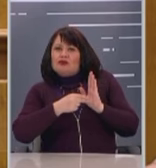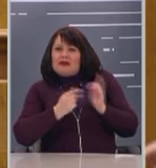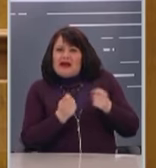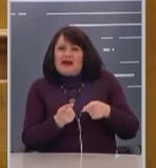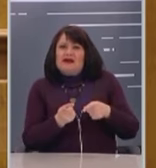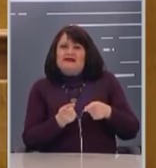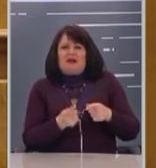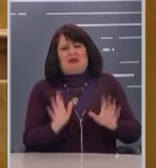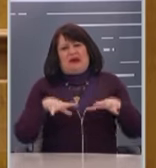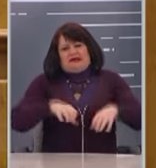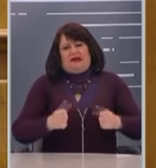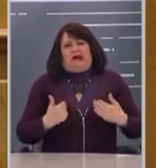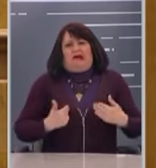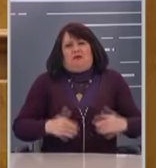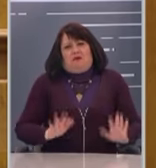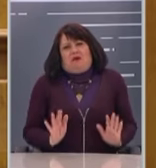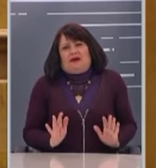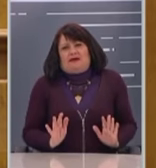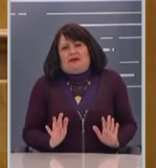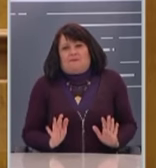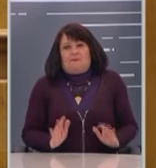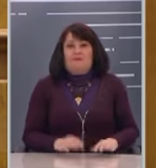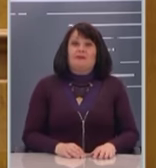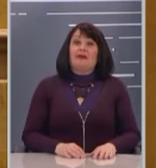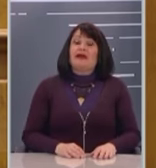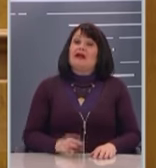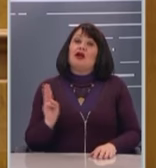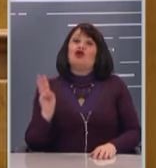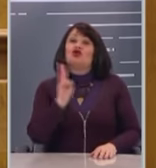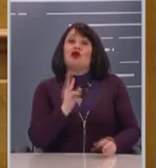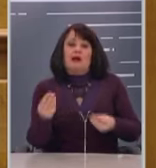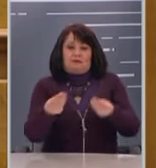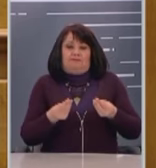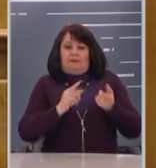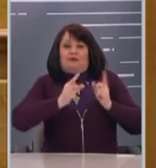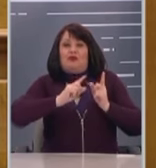Τι είπατε λοιπόν τότε στον ελληνικό λαό, όταν ήρθε η Τρόικα και έφερε τα μνημόνια?